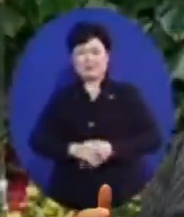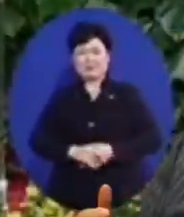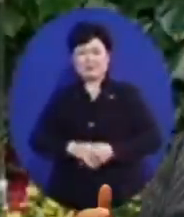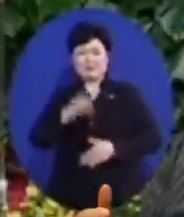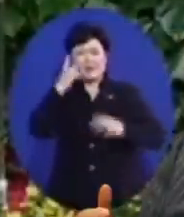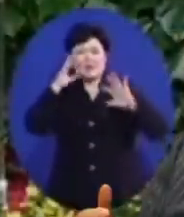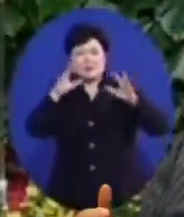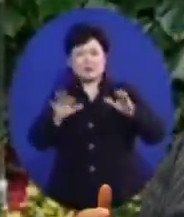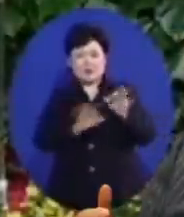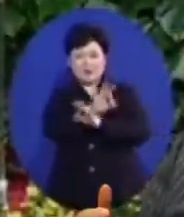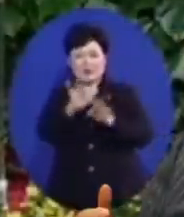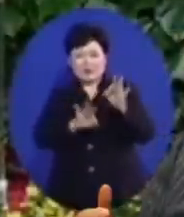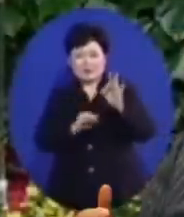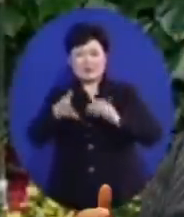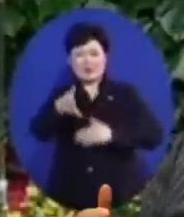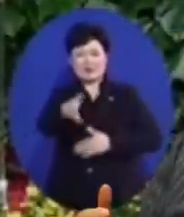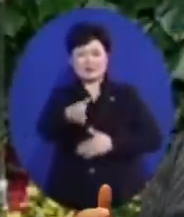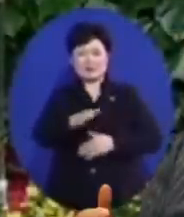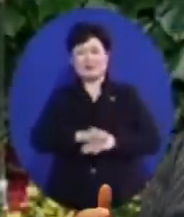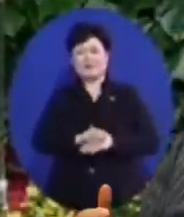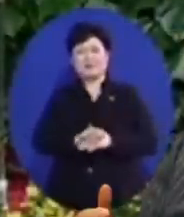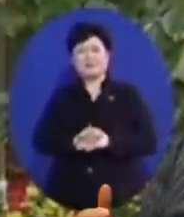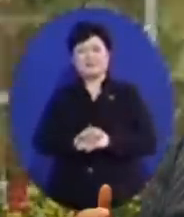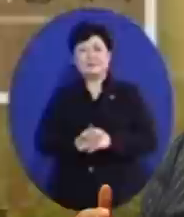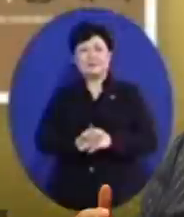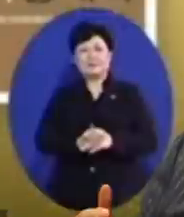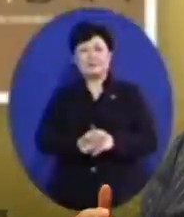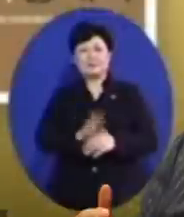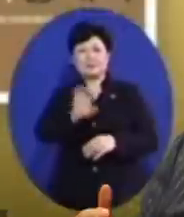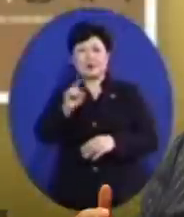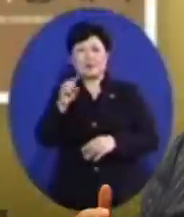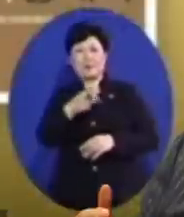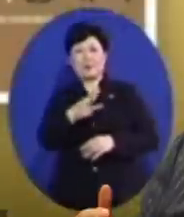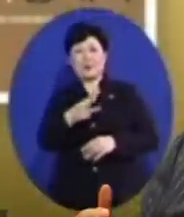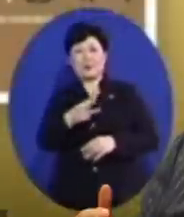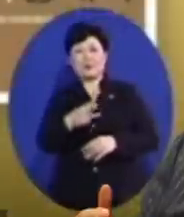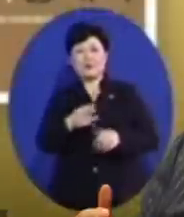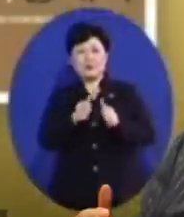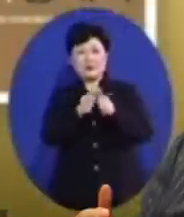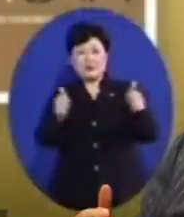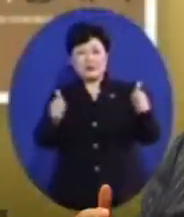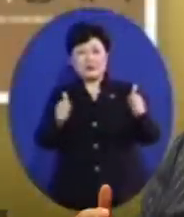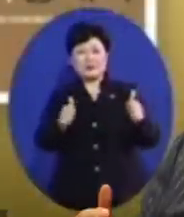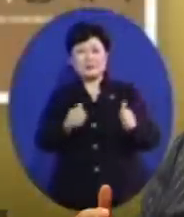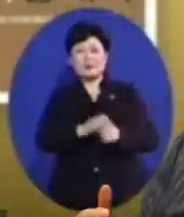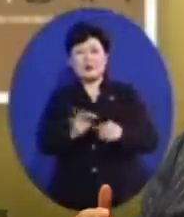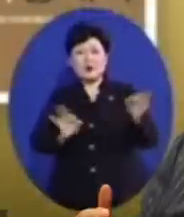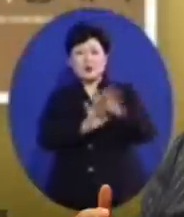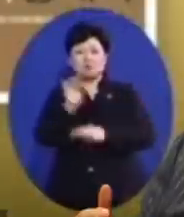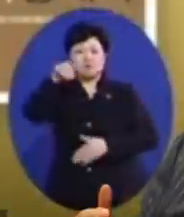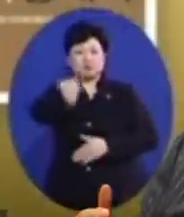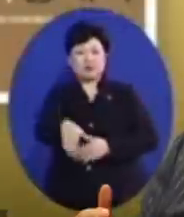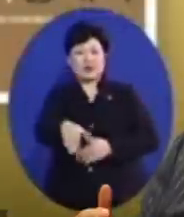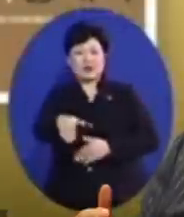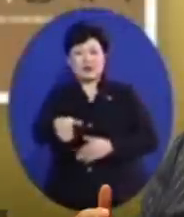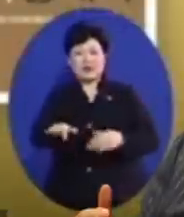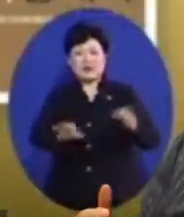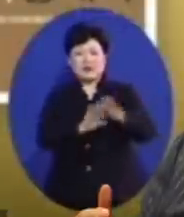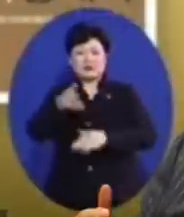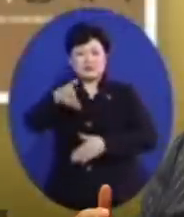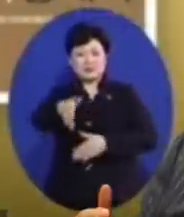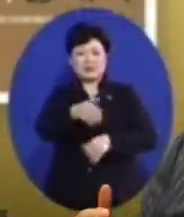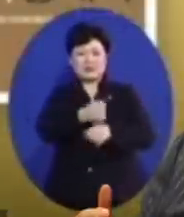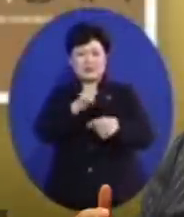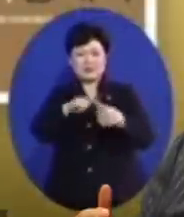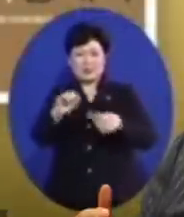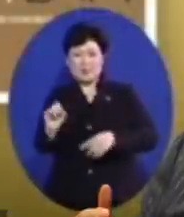미국의 경제학자 폴 크루그먼 교수는 불황경제학이라는 그의 책에서 불황에서 성공하기 위한 원리를